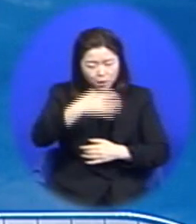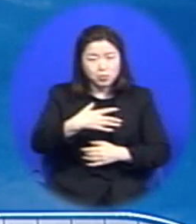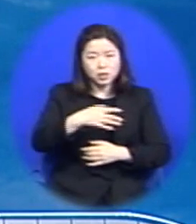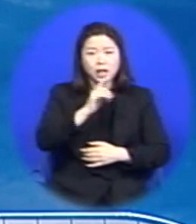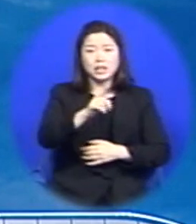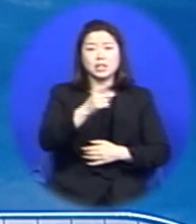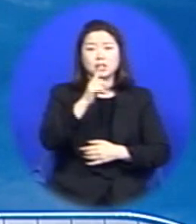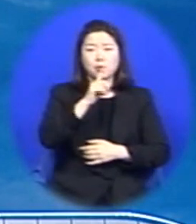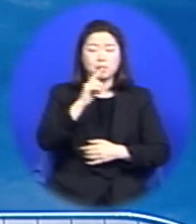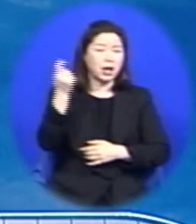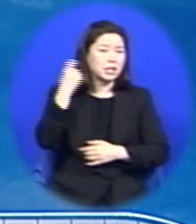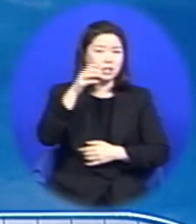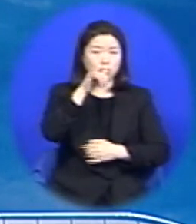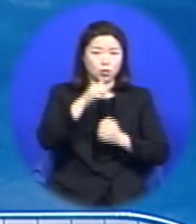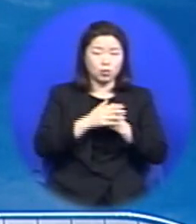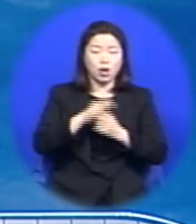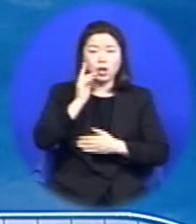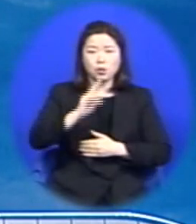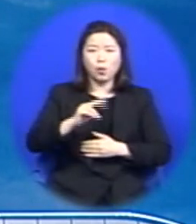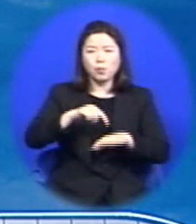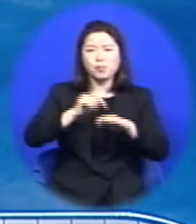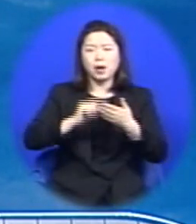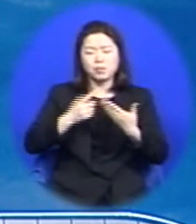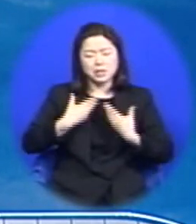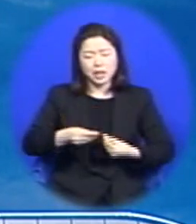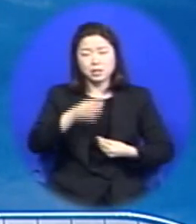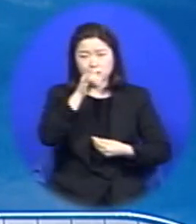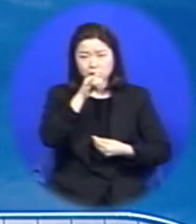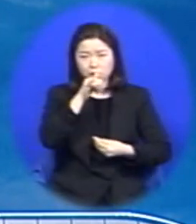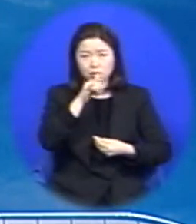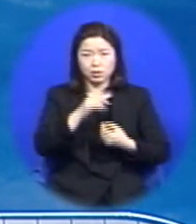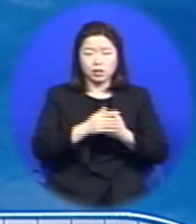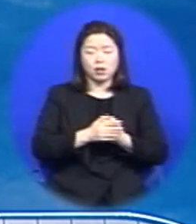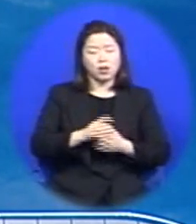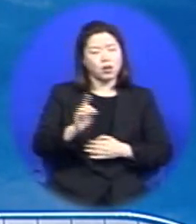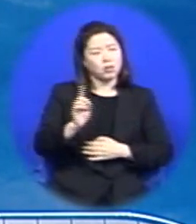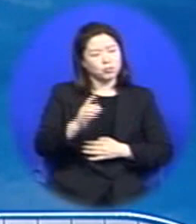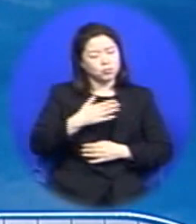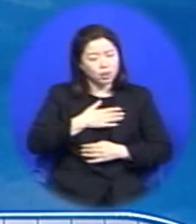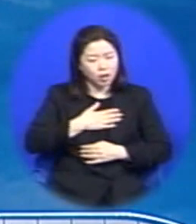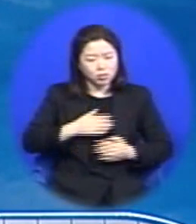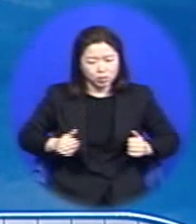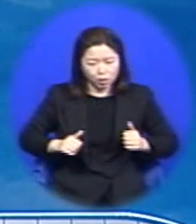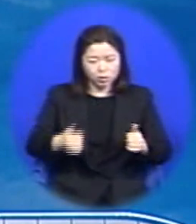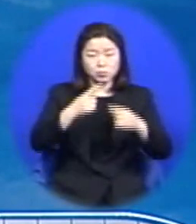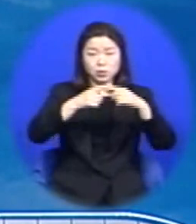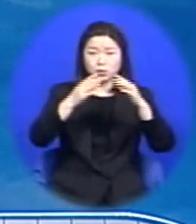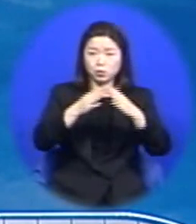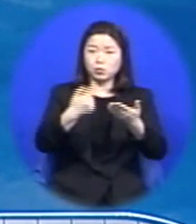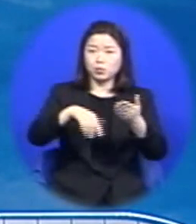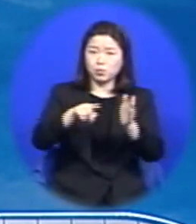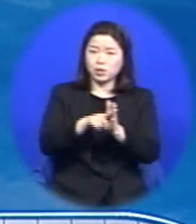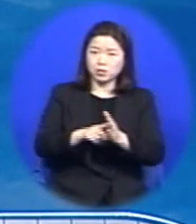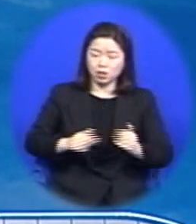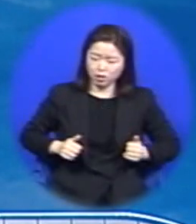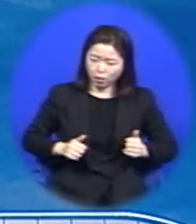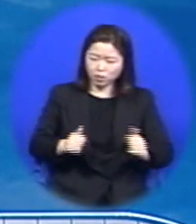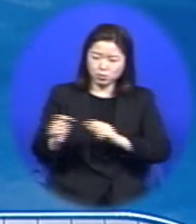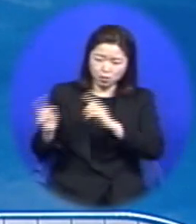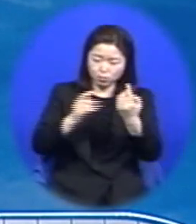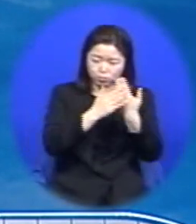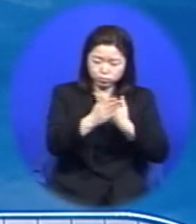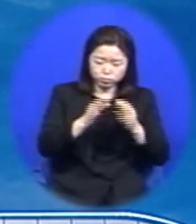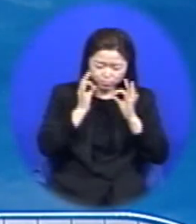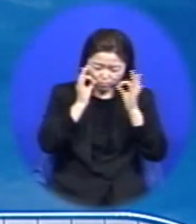겁니다. 너무너무 좌절이 되더라고요. 아니 나는 이렇게 열심히 교회를 위해서 부흥을 시키려고